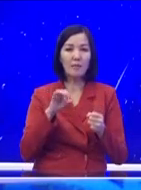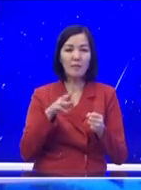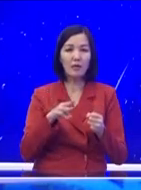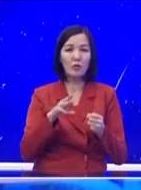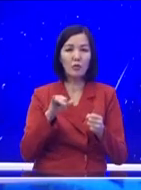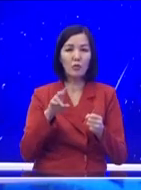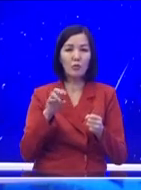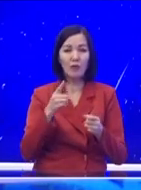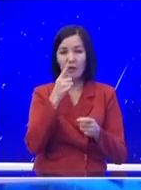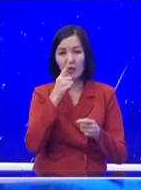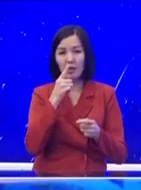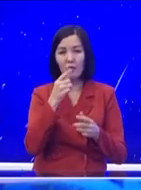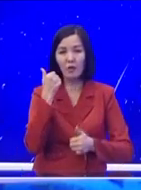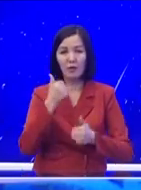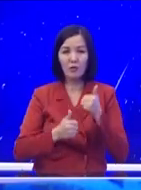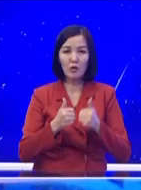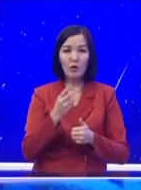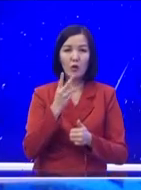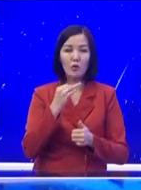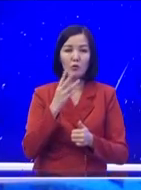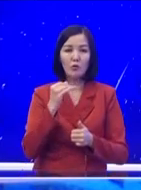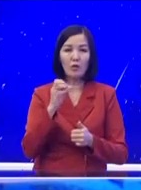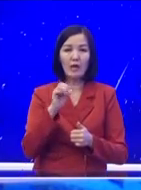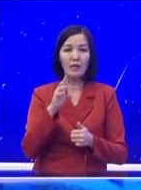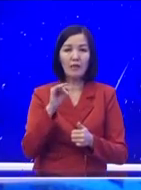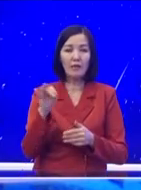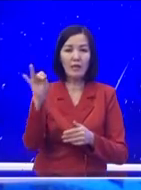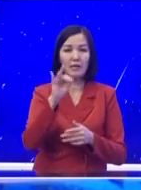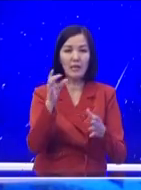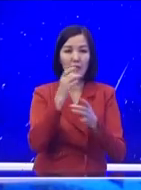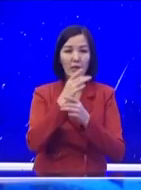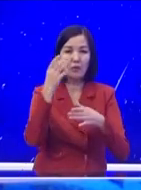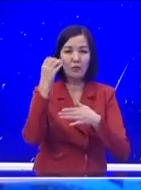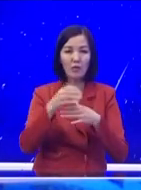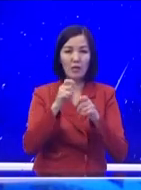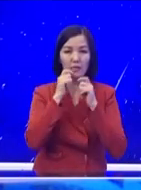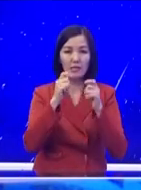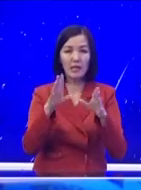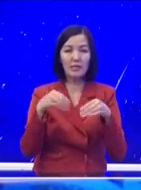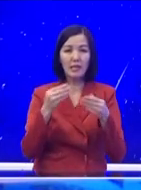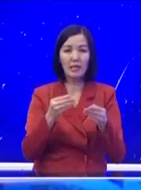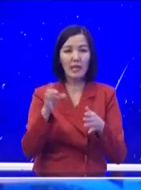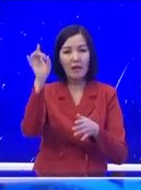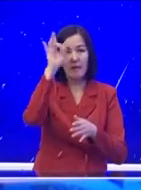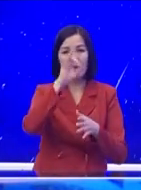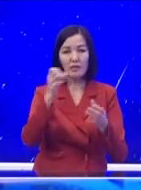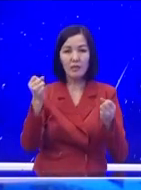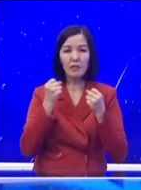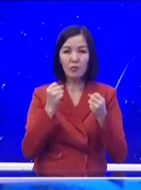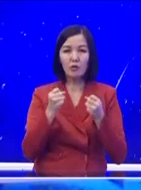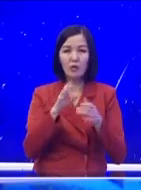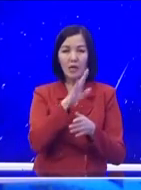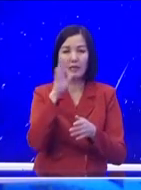Туменов. Ол таяуда чемпиондық белбеуін Үшқоңырдағы Атамекен тарихи мәдени орталығына сыйға тартқан. Даңқты спортшы осы